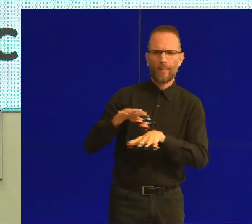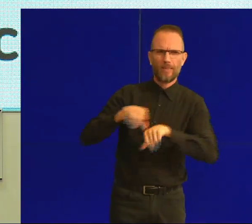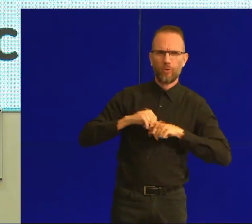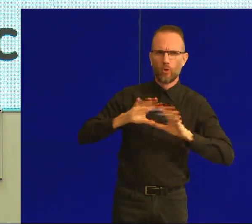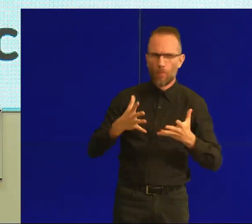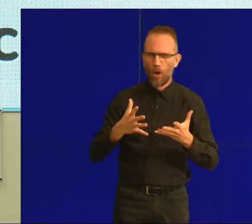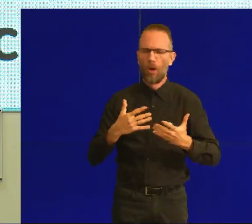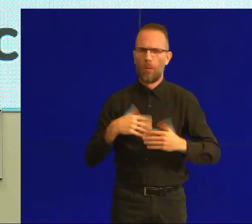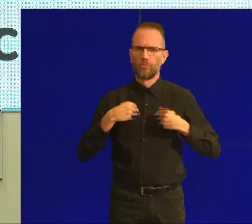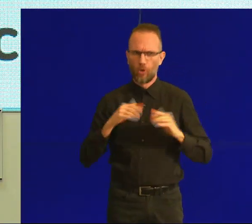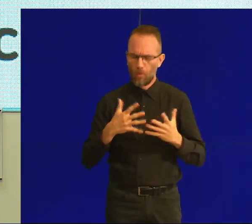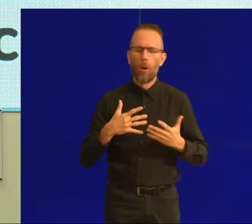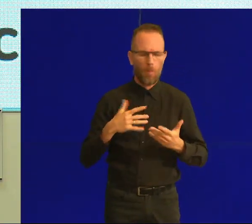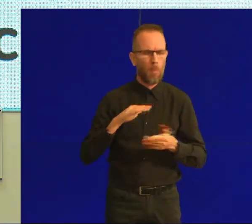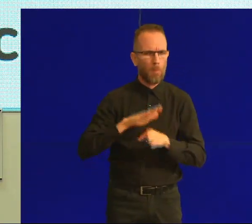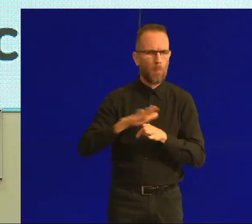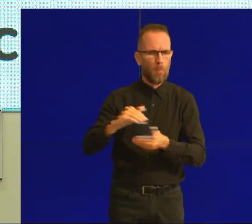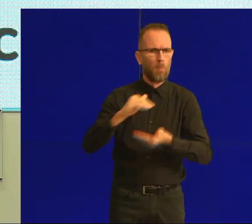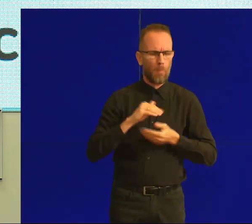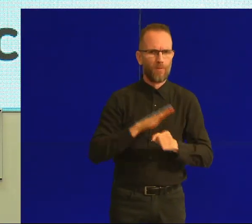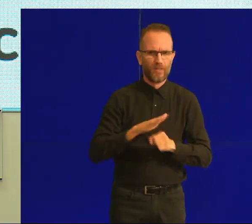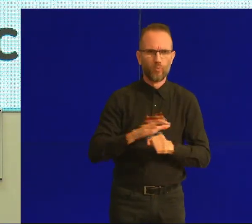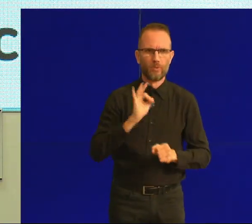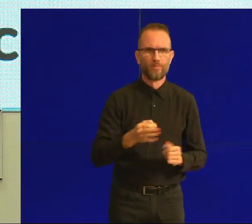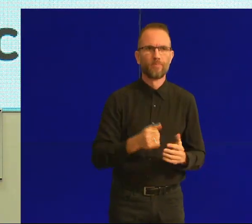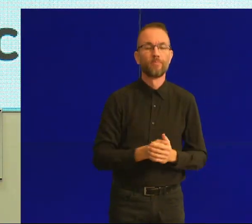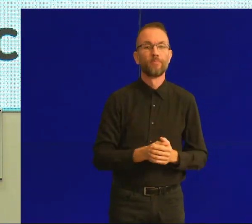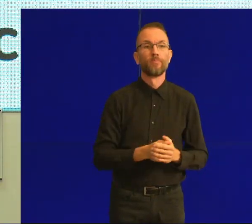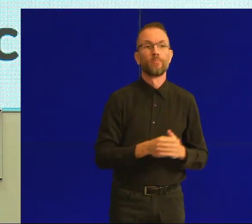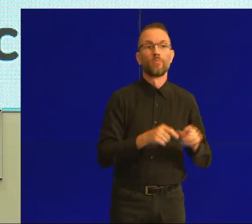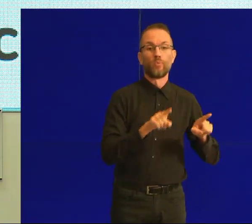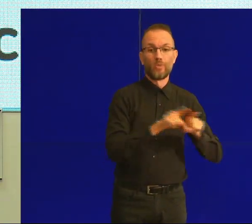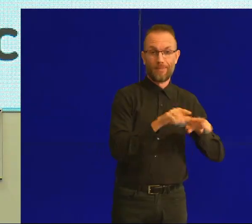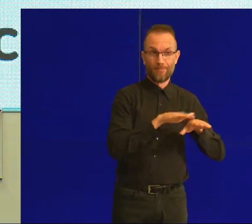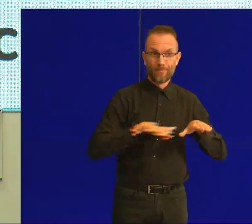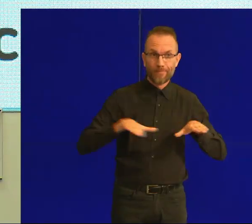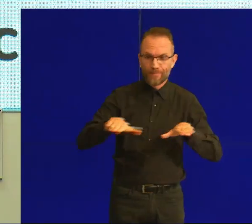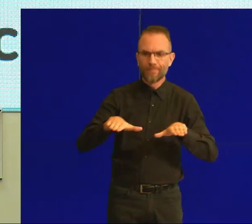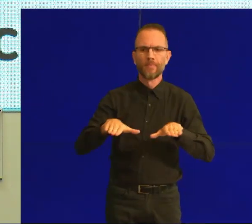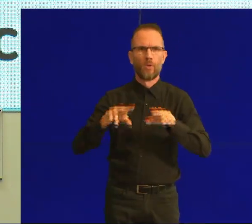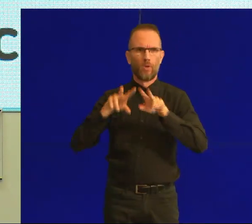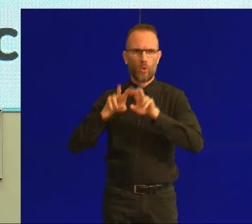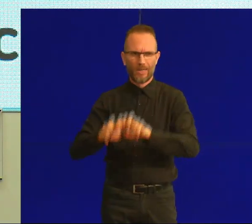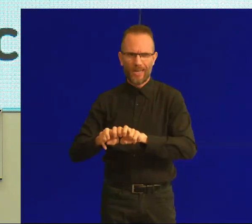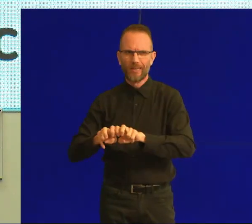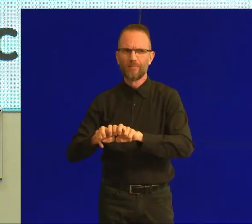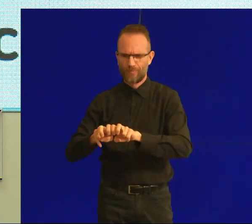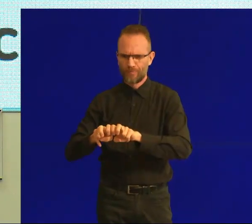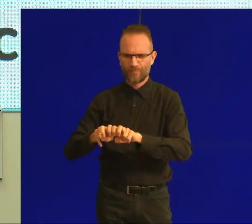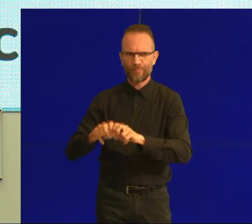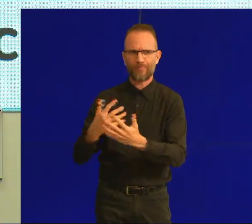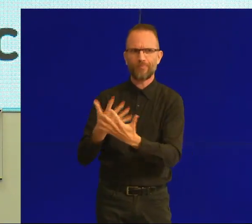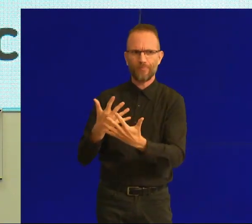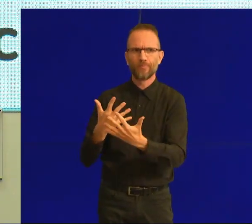également que un grand une très grande majorité d'entre vous respectent les mesures qui sont demandés